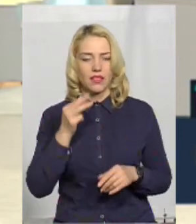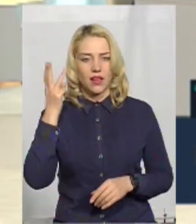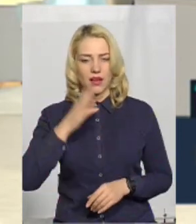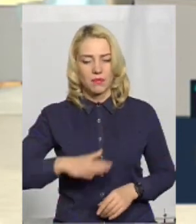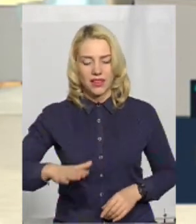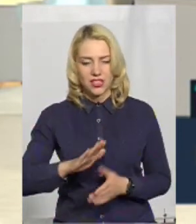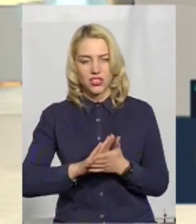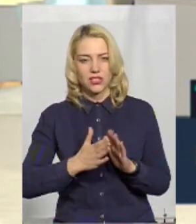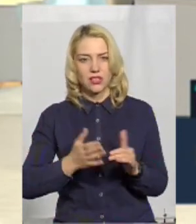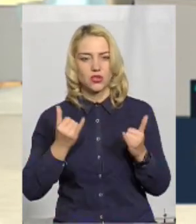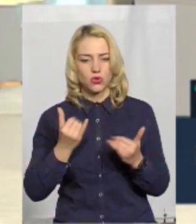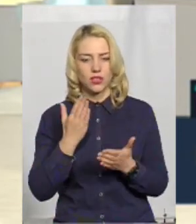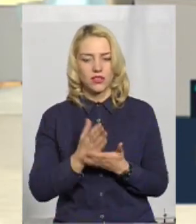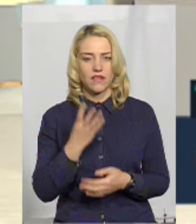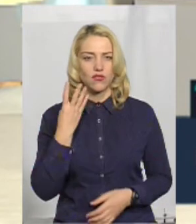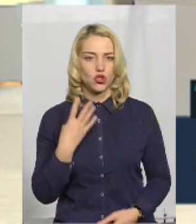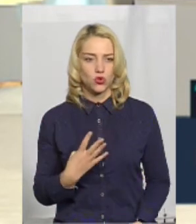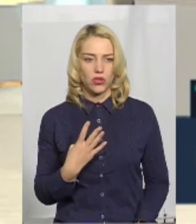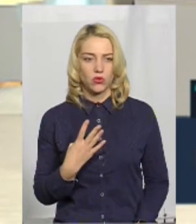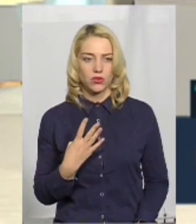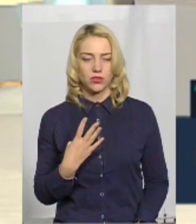станом на сьогодні у 4